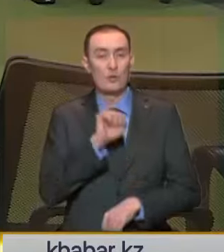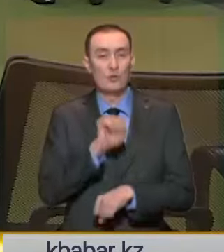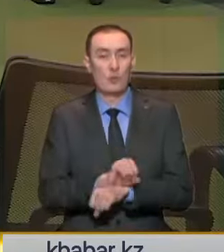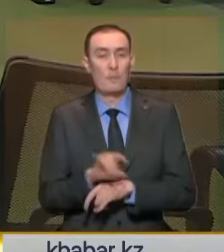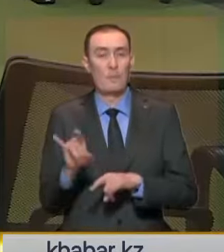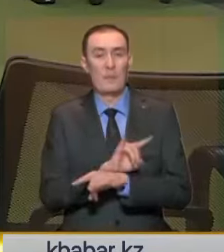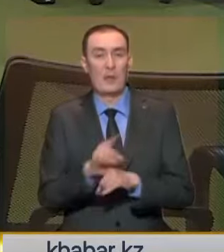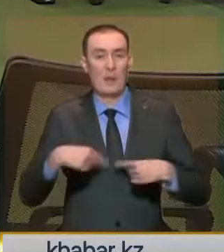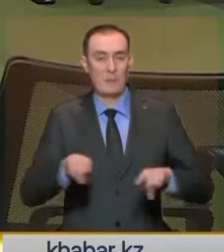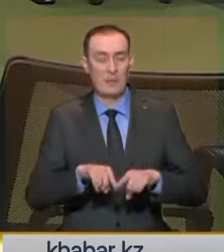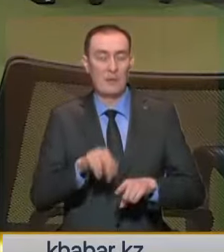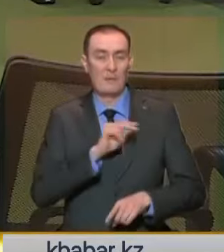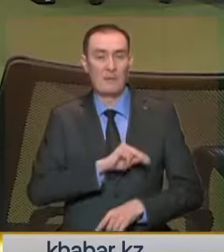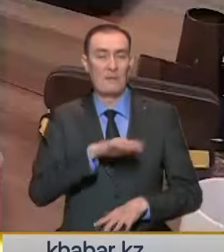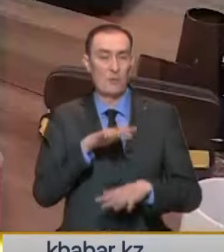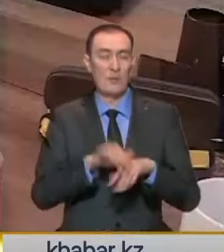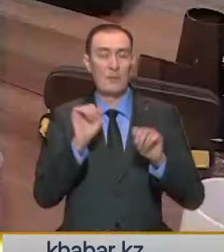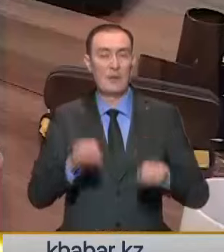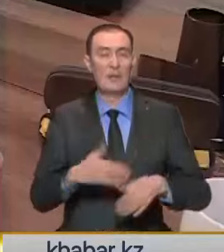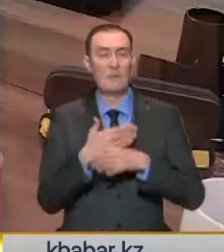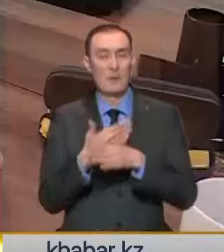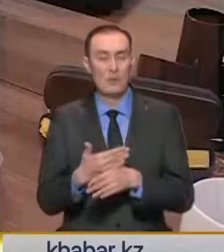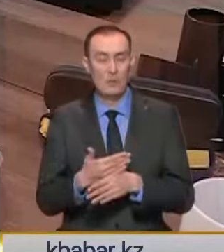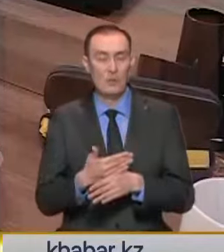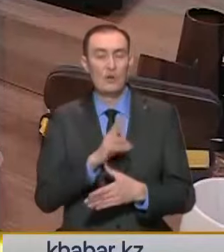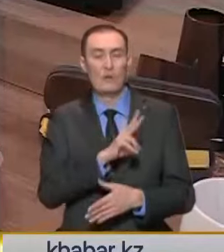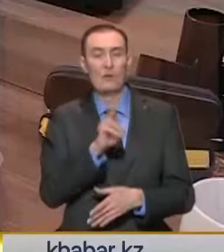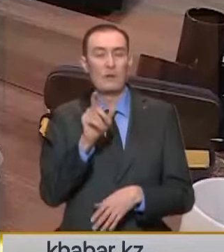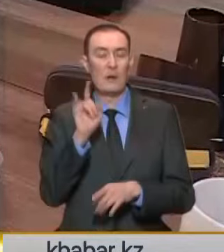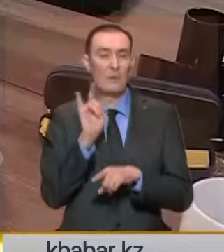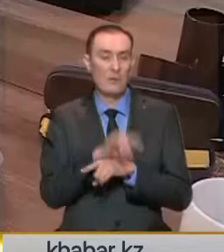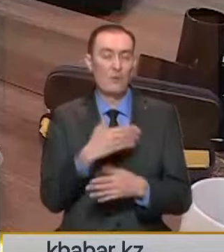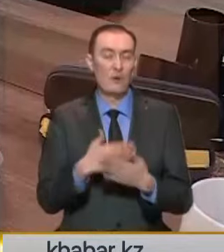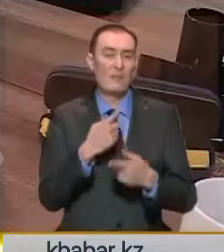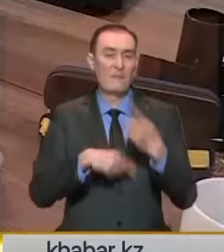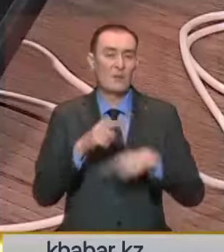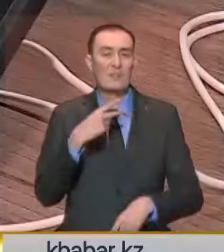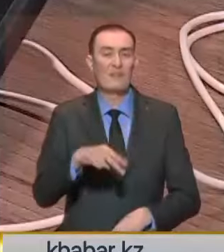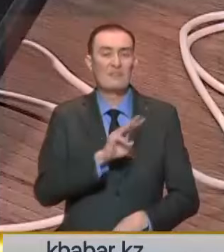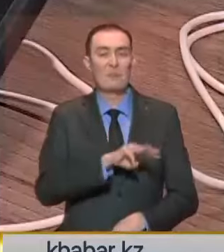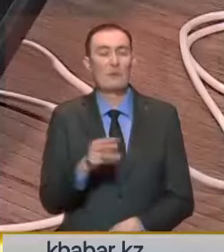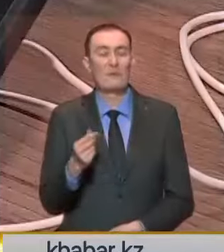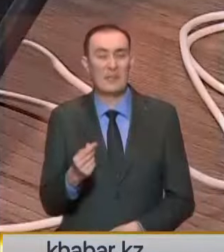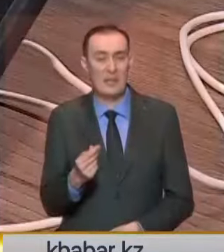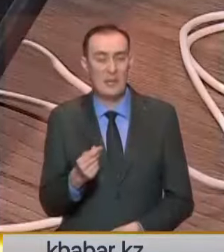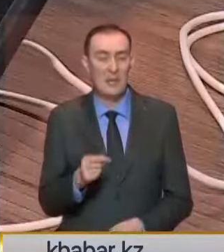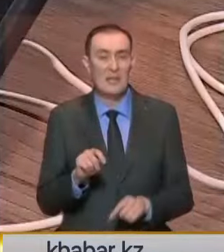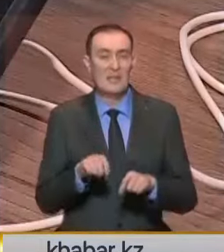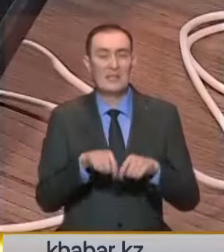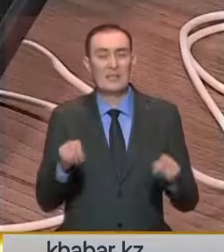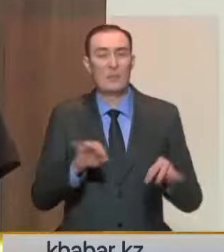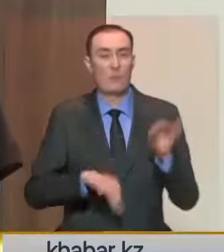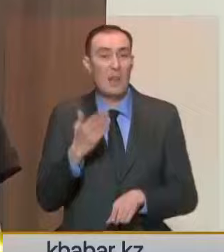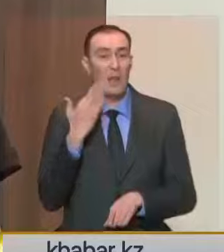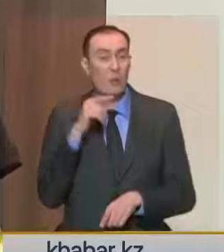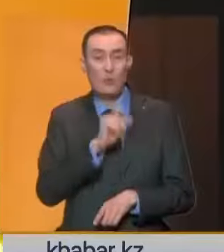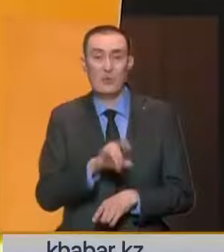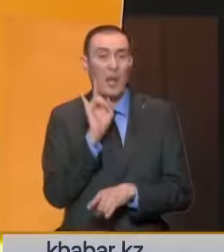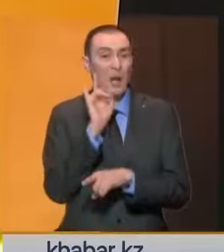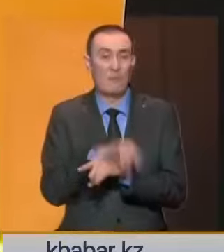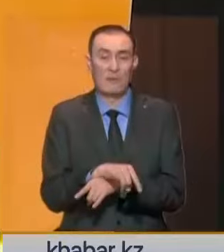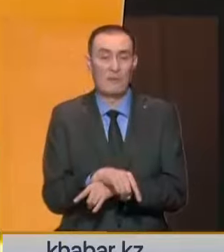это время работники фонда смогли помочь жертвам мошенничества вернуть около 200 миллионов тенге. Создатель проекта